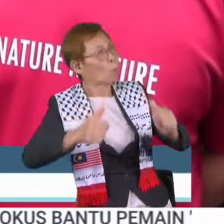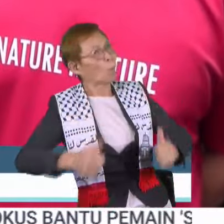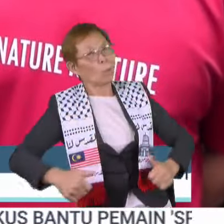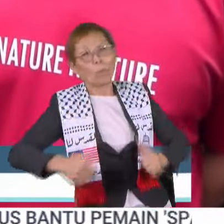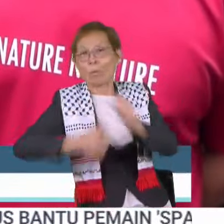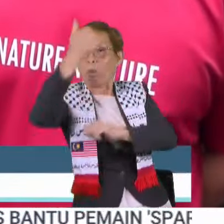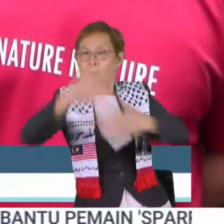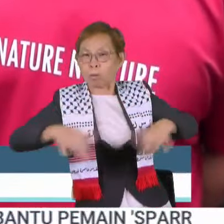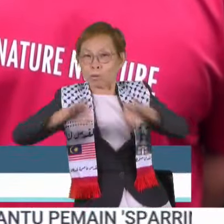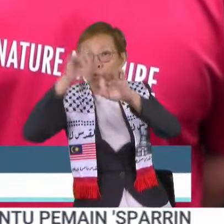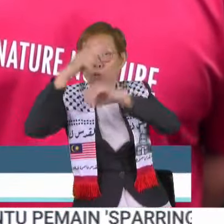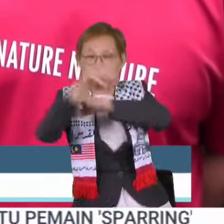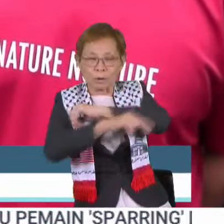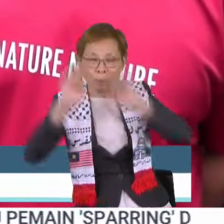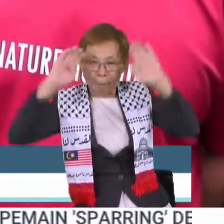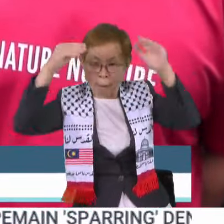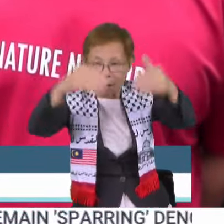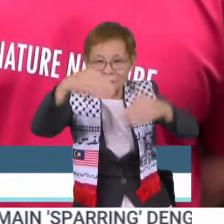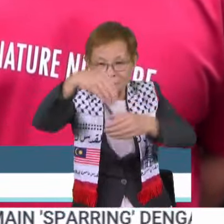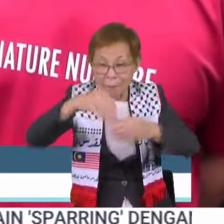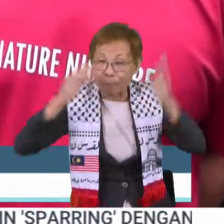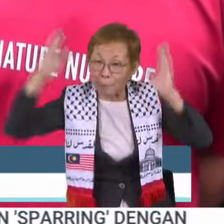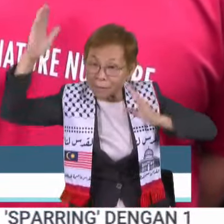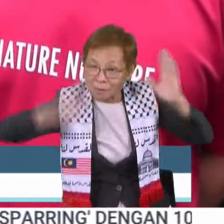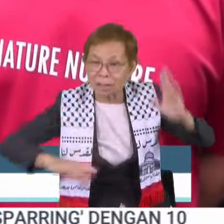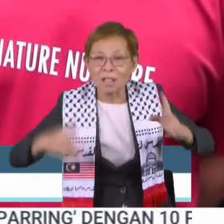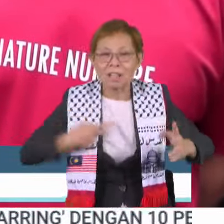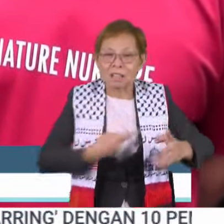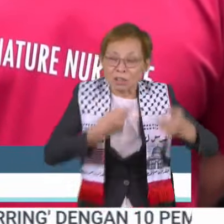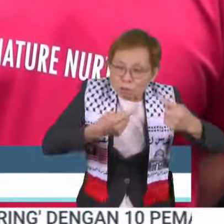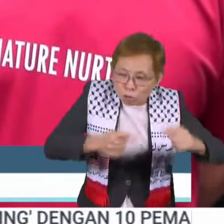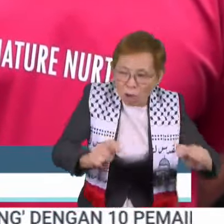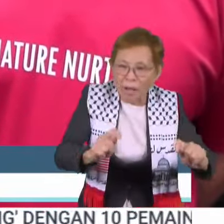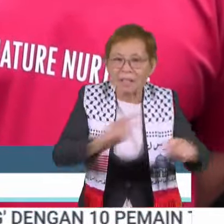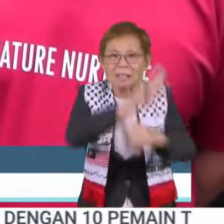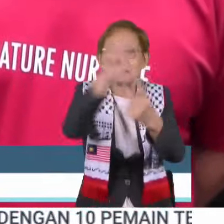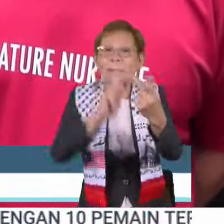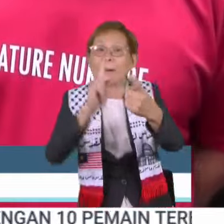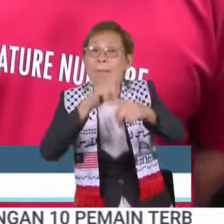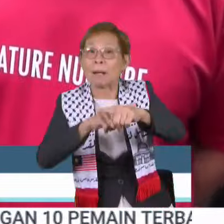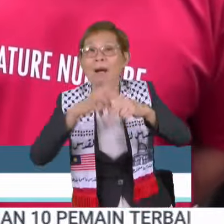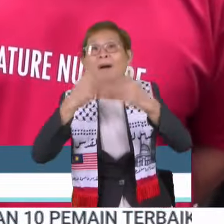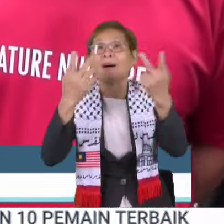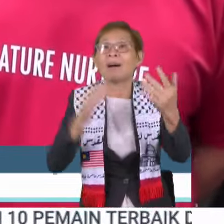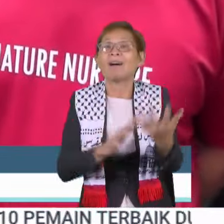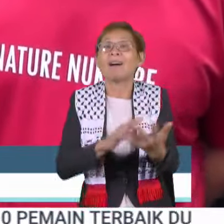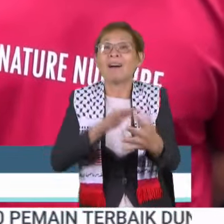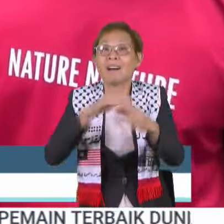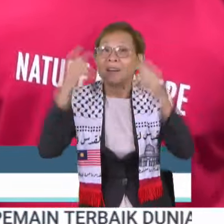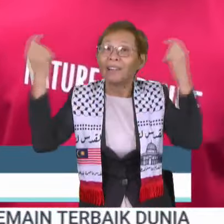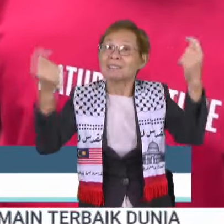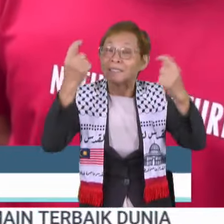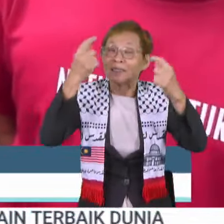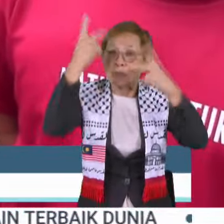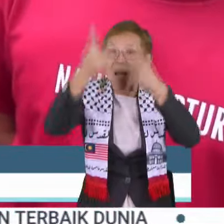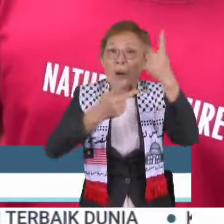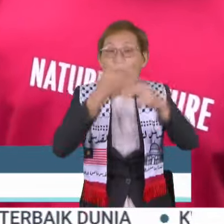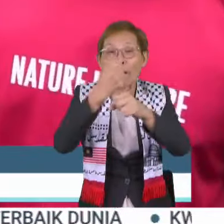untuk negeri Pahang dan juga negara Malaysia dan usaha ini juga tepat dengan masa Sempena tahun melawat Malaysia pada tahun